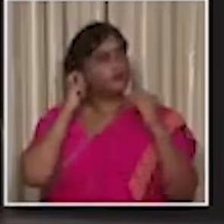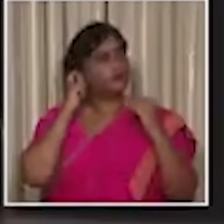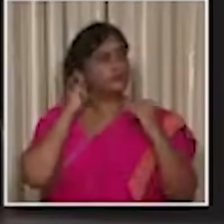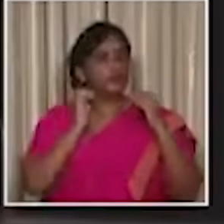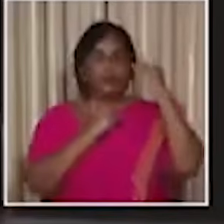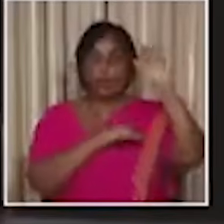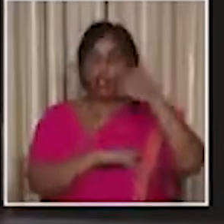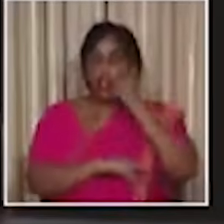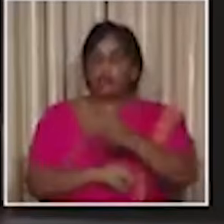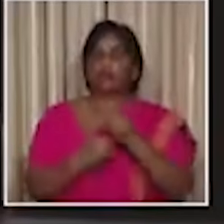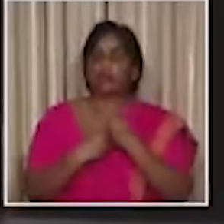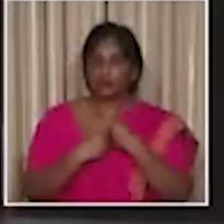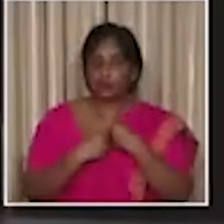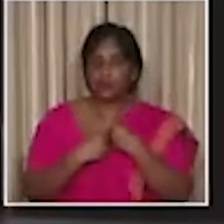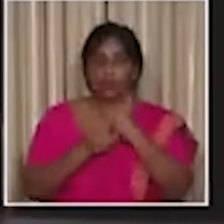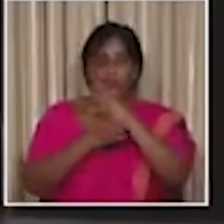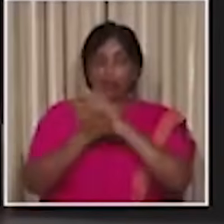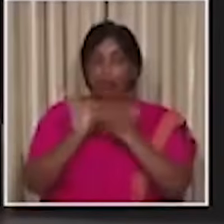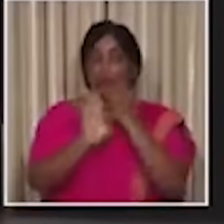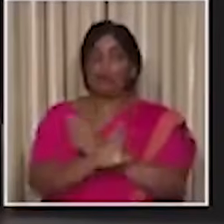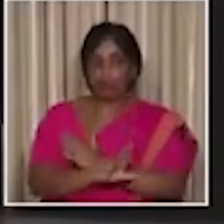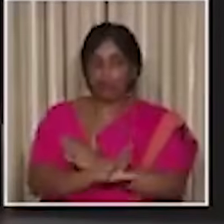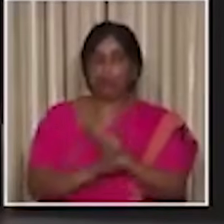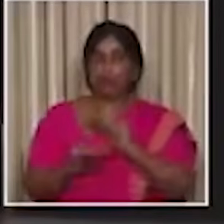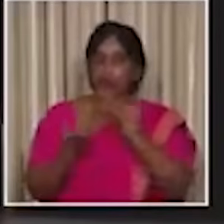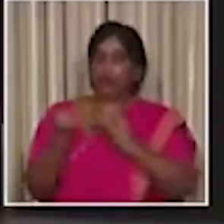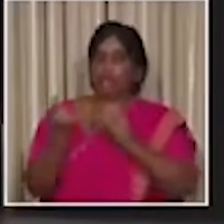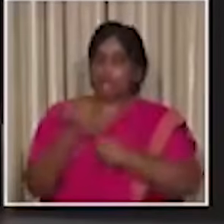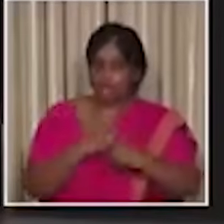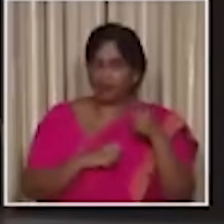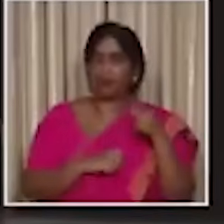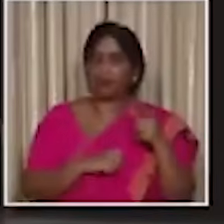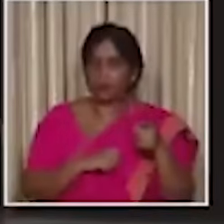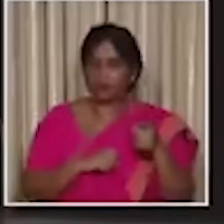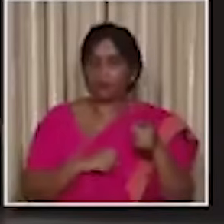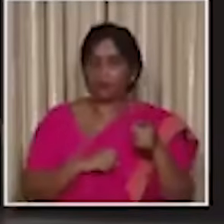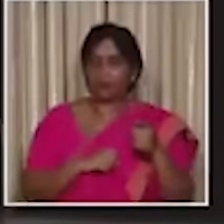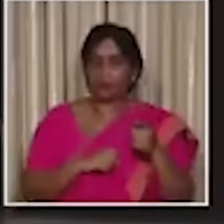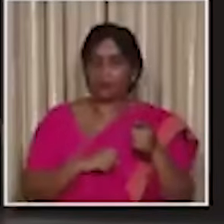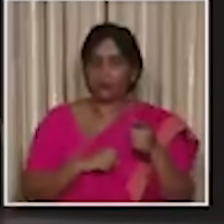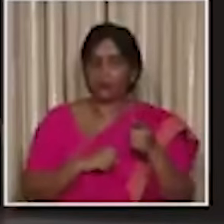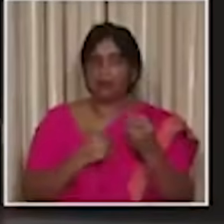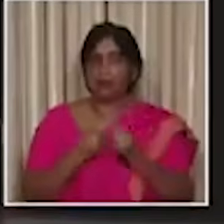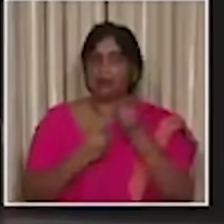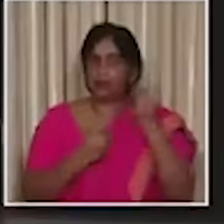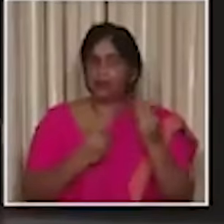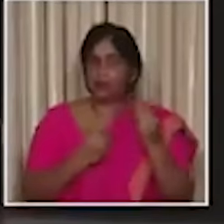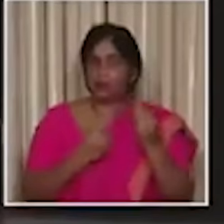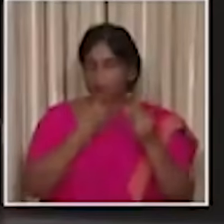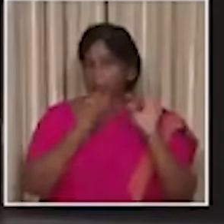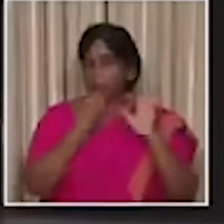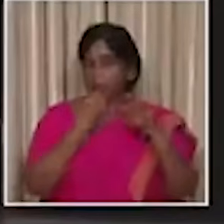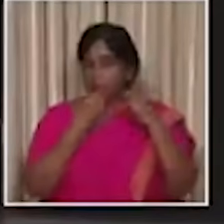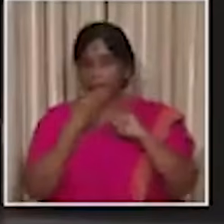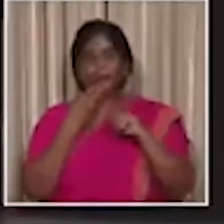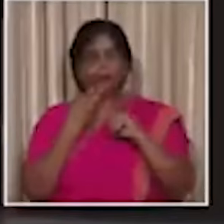hari aja. Oke, oleh liu mata kaling, emin itu badu gatta api. Hari deh emin itu badu gatta emin itu badu gatta ini. Ilang eka nama obat tuh mami